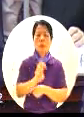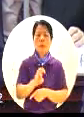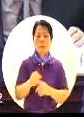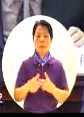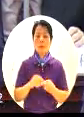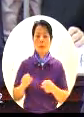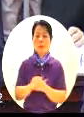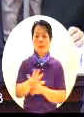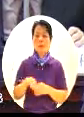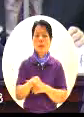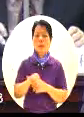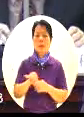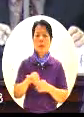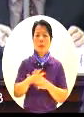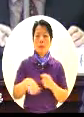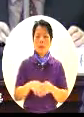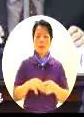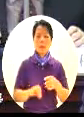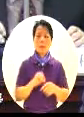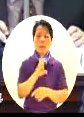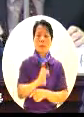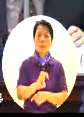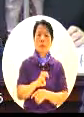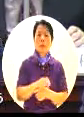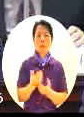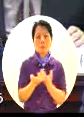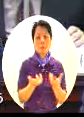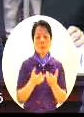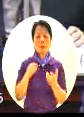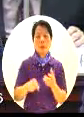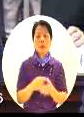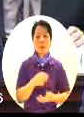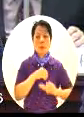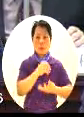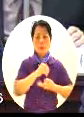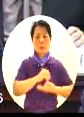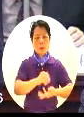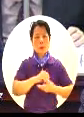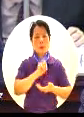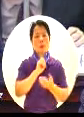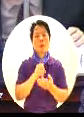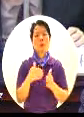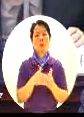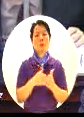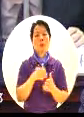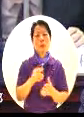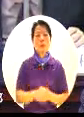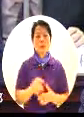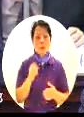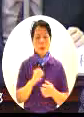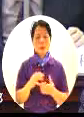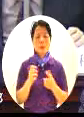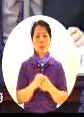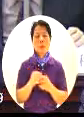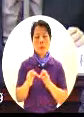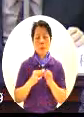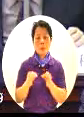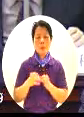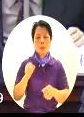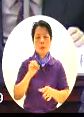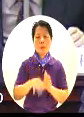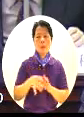要占30%，分配安尼。啊，咱的意见甲中央反映，就是营业额应该降